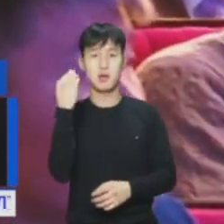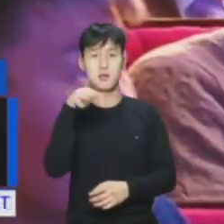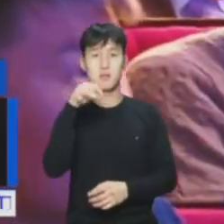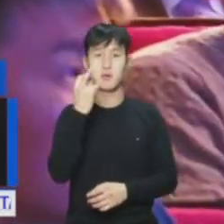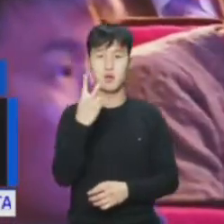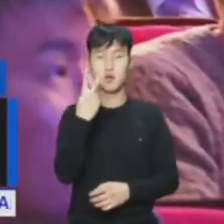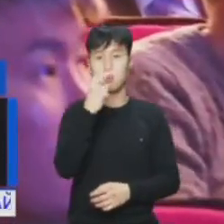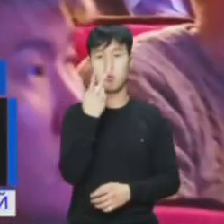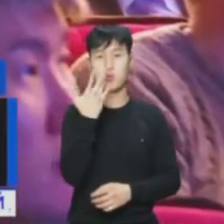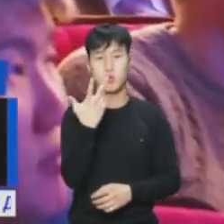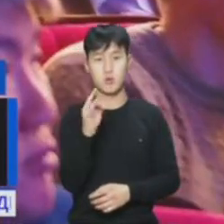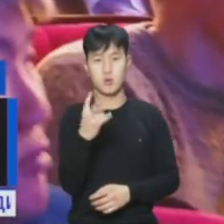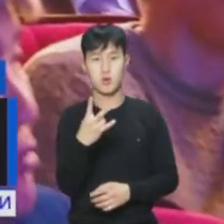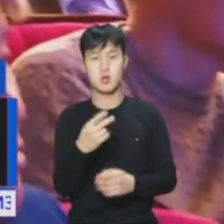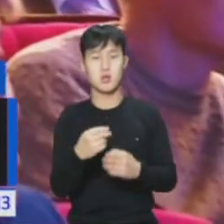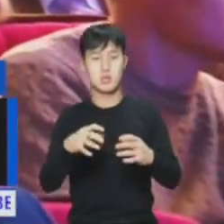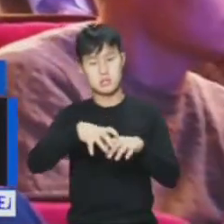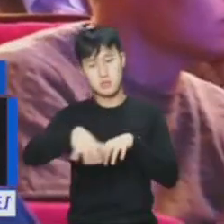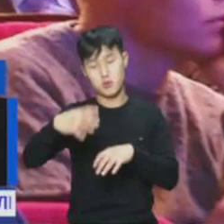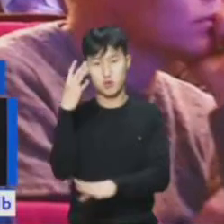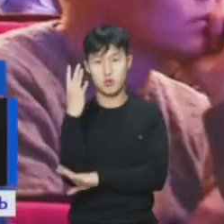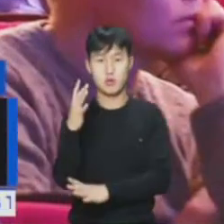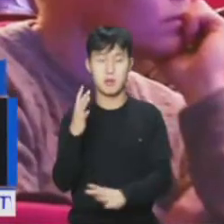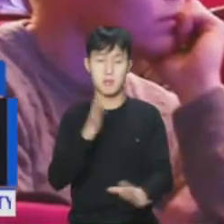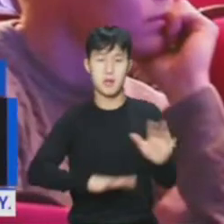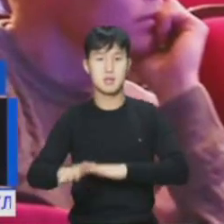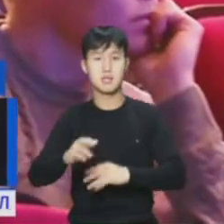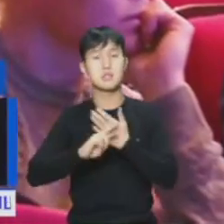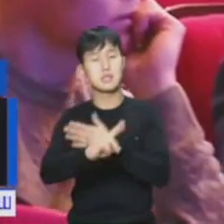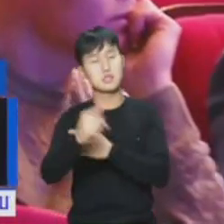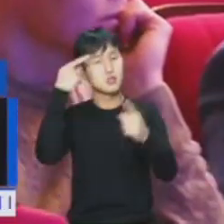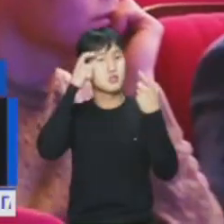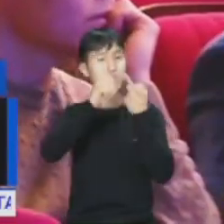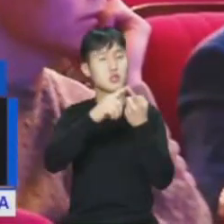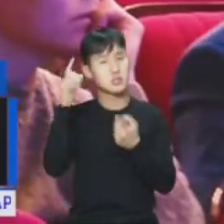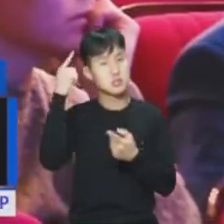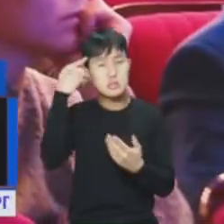салбарын өнөөгийн байдал, цаашдын зорилго, зорилтоо танилцуулж, санал солилцжээ.